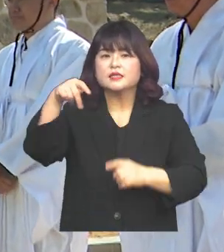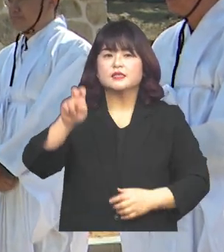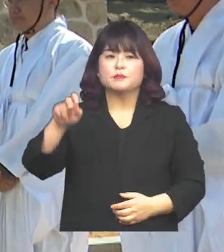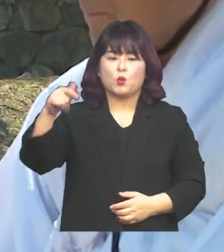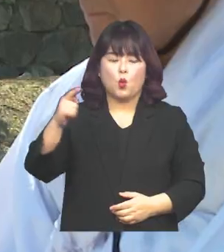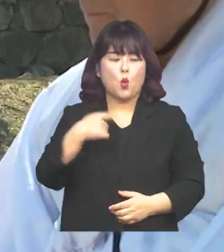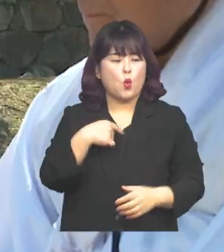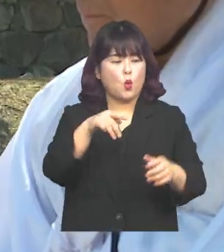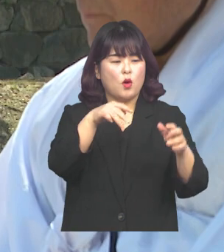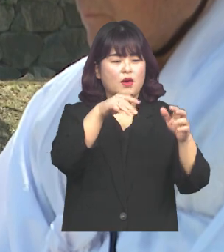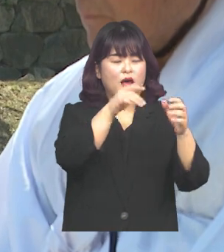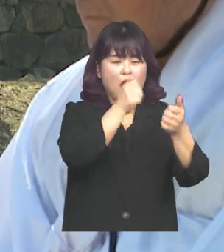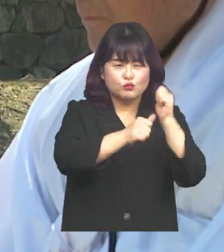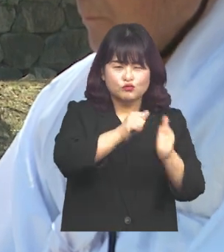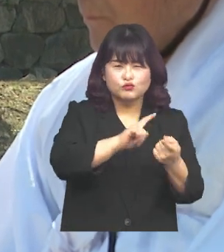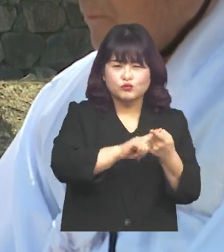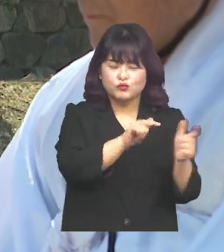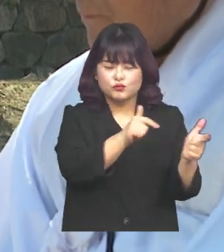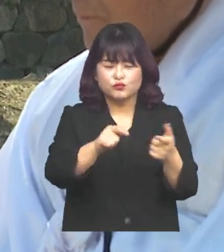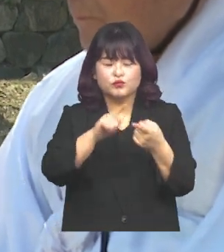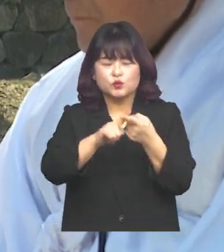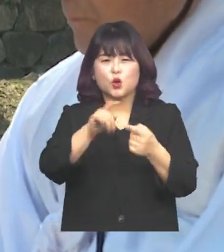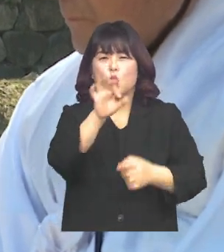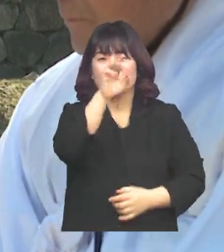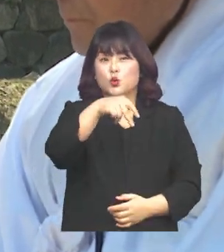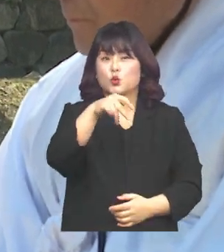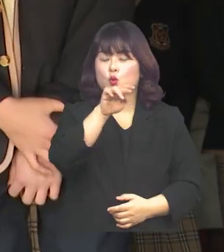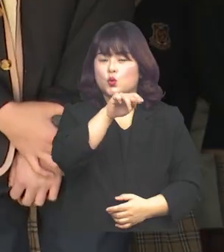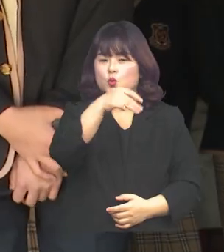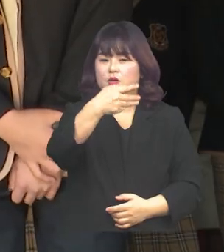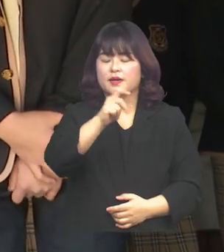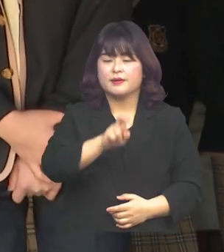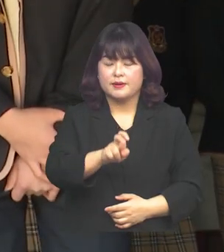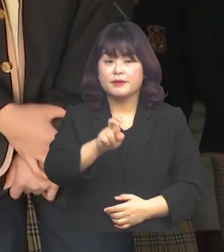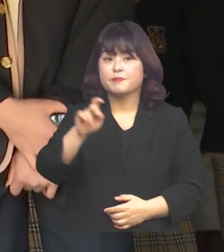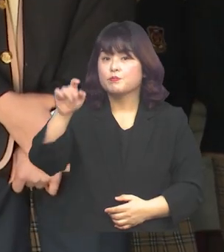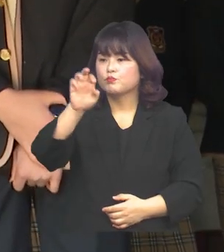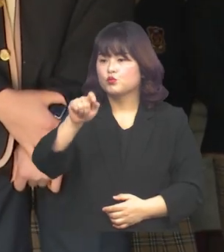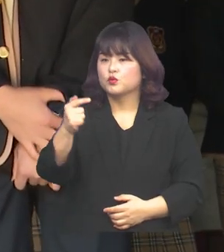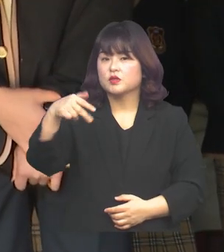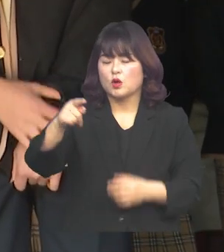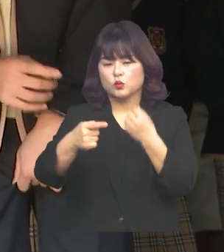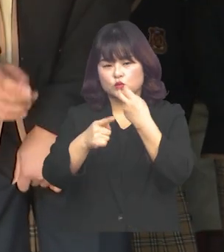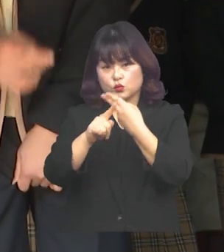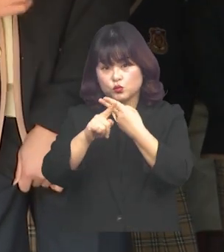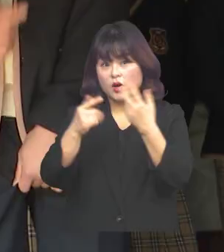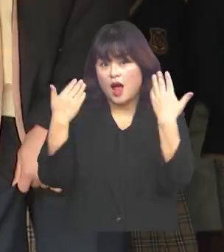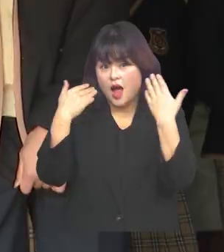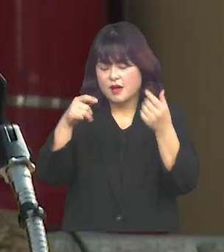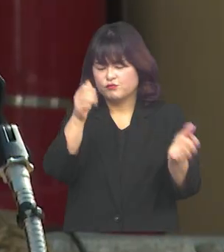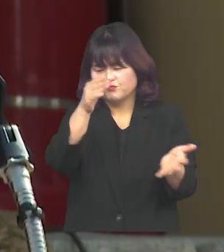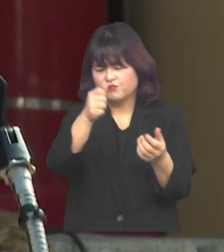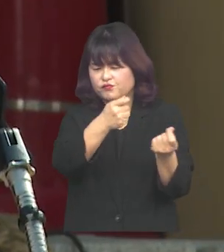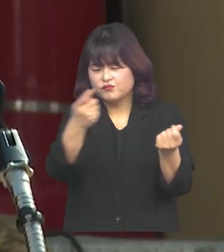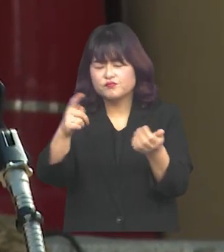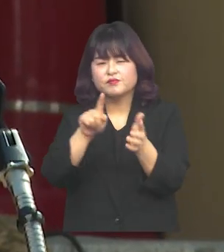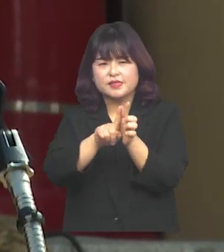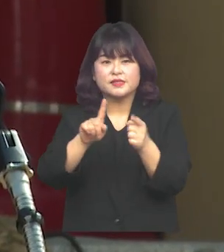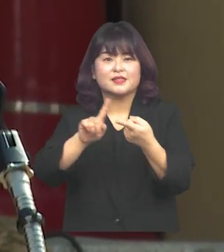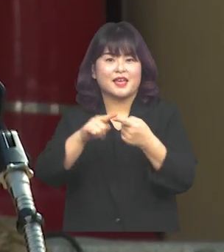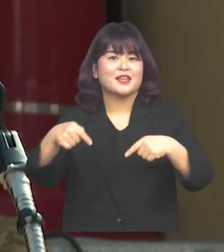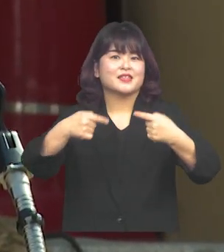원장, 정암 선생과 학포 선생의 후손들, 유림, 문정중학교 학생 등 100여 명이 참석했습니다. 이